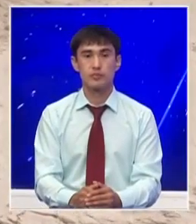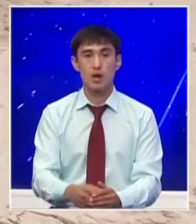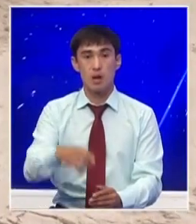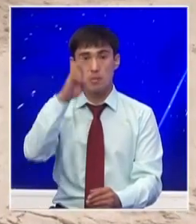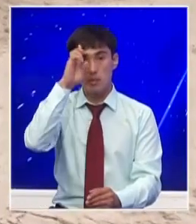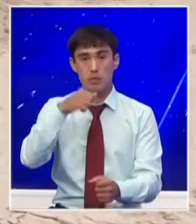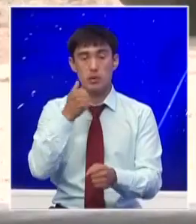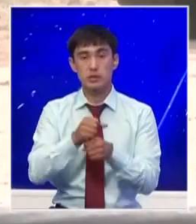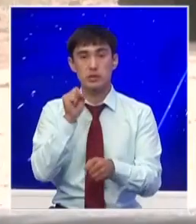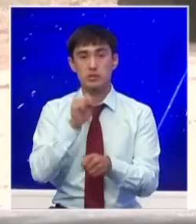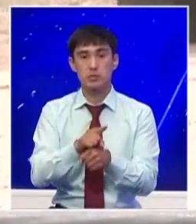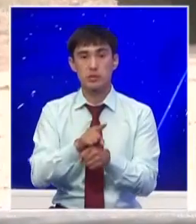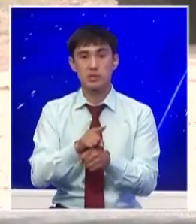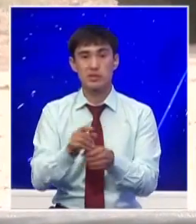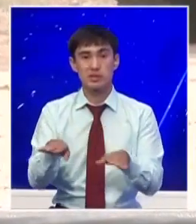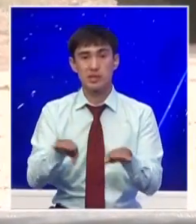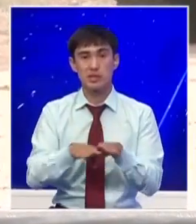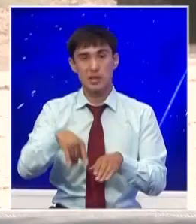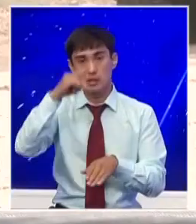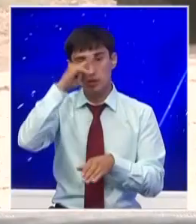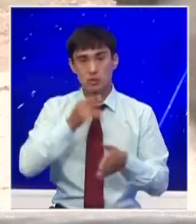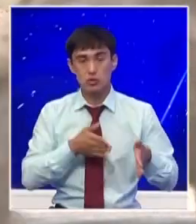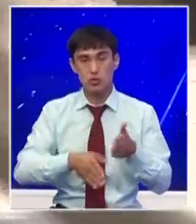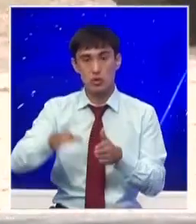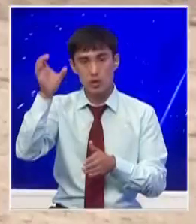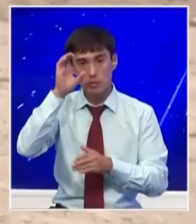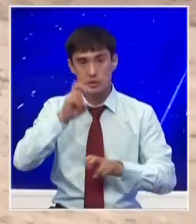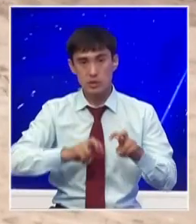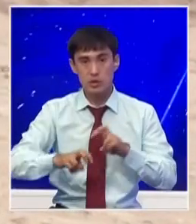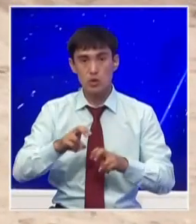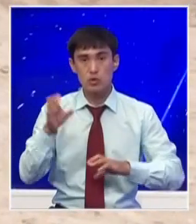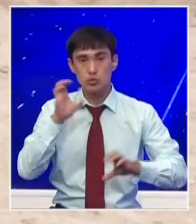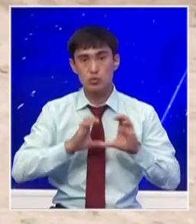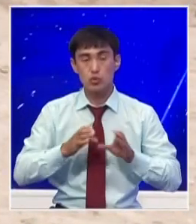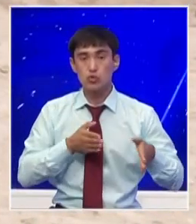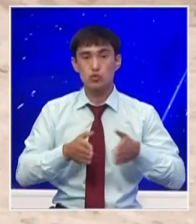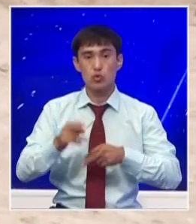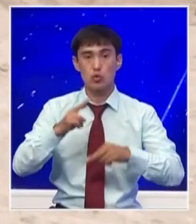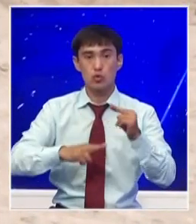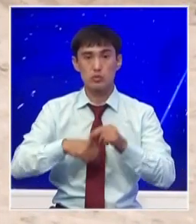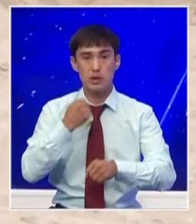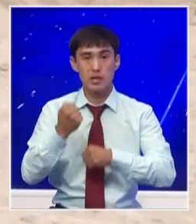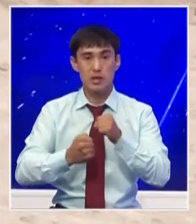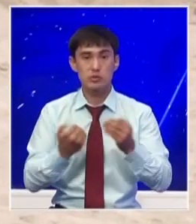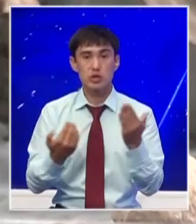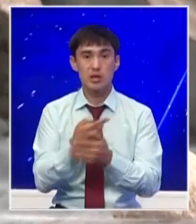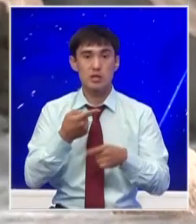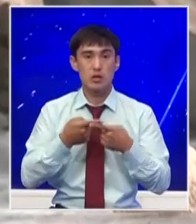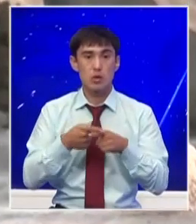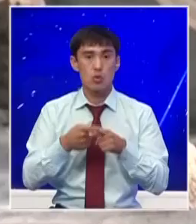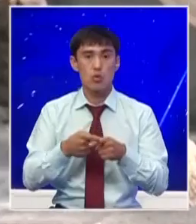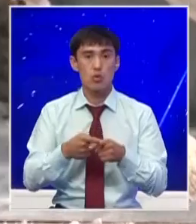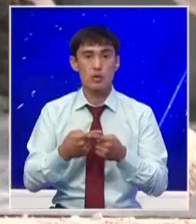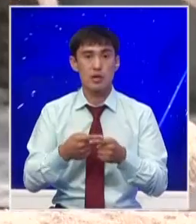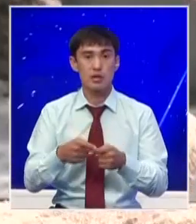Мемлекет басшысының тапсырмасына сәйкес Қазақстан жол ғылыми зерттеу институты жол құрылыс материалдары мен жаңа